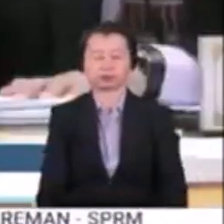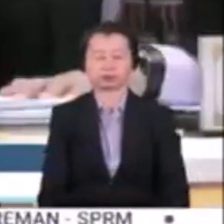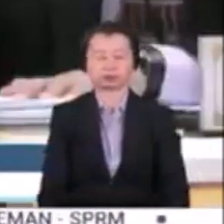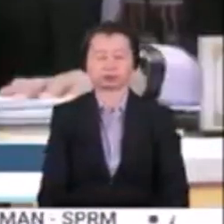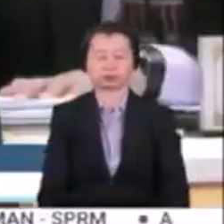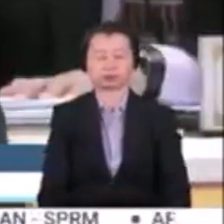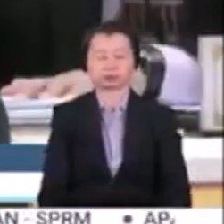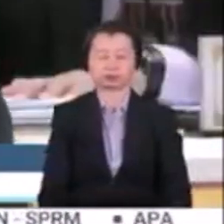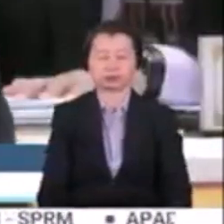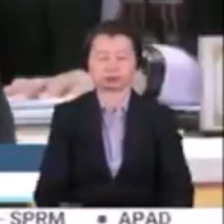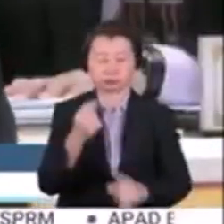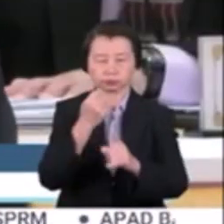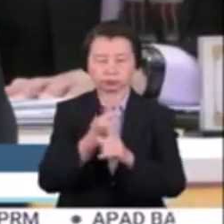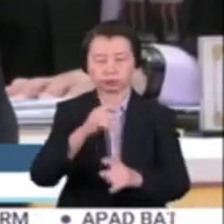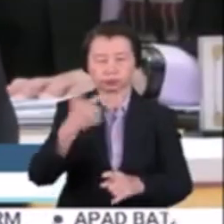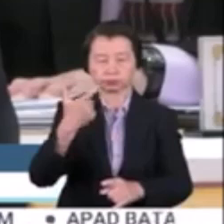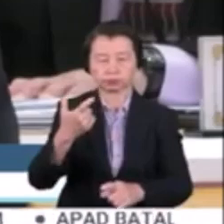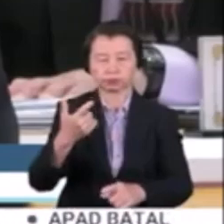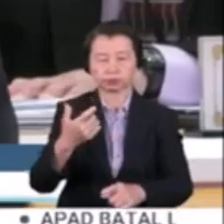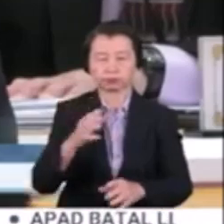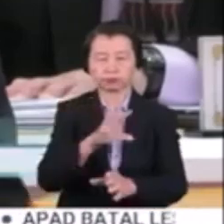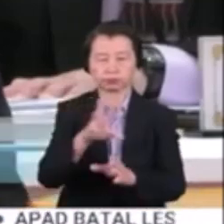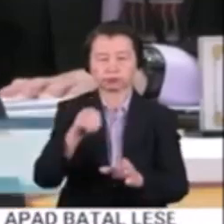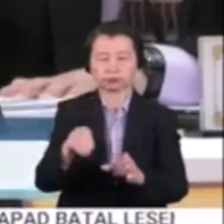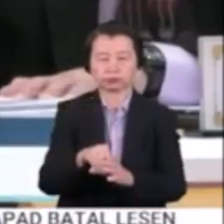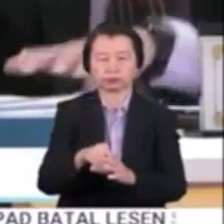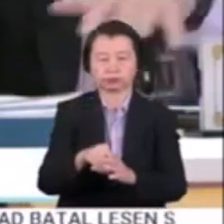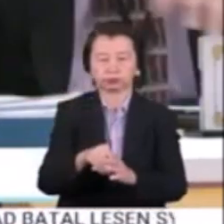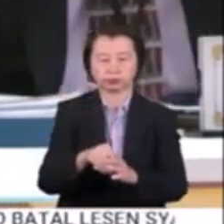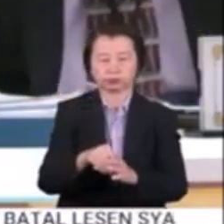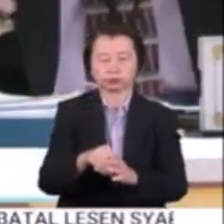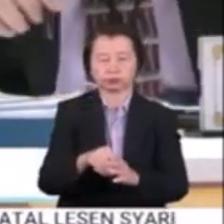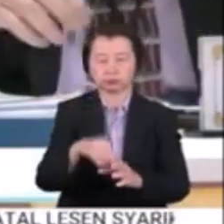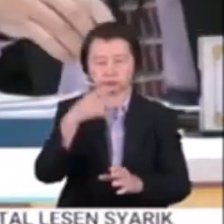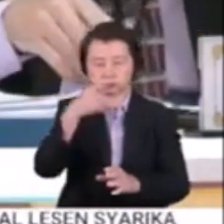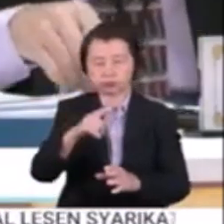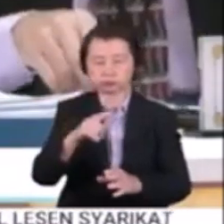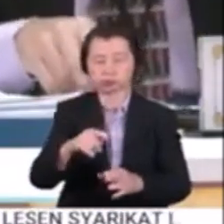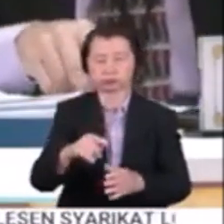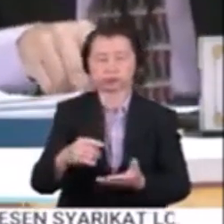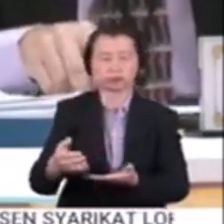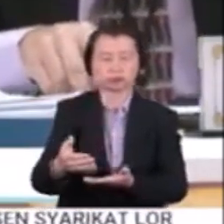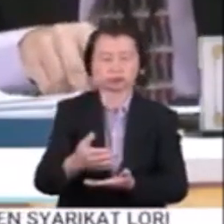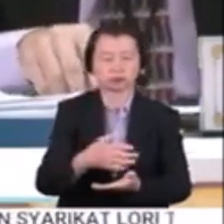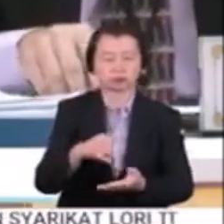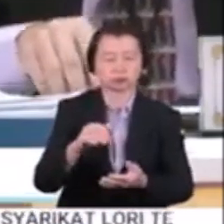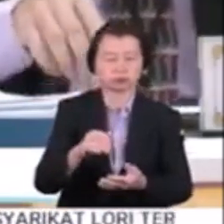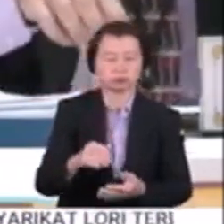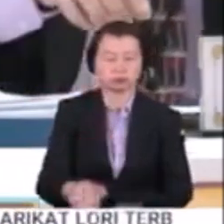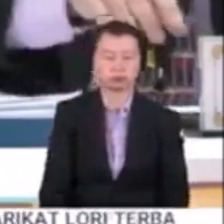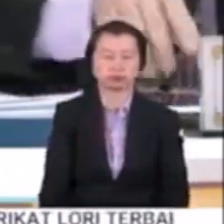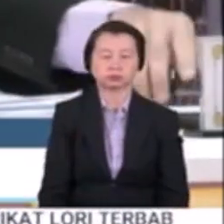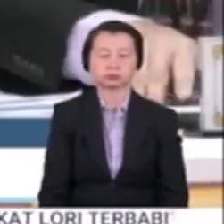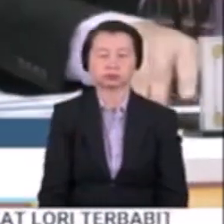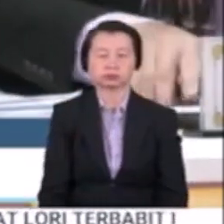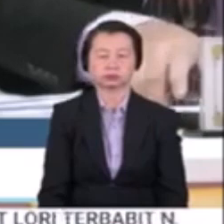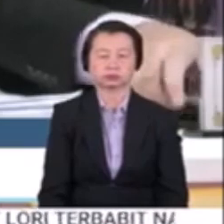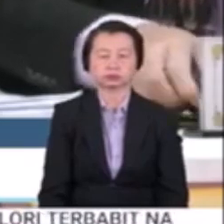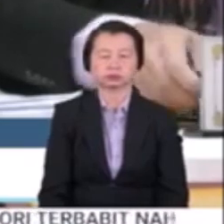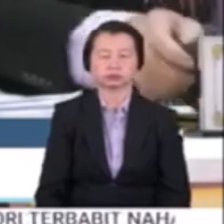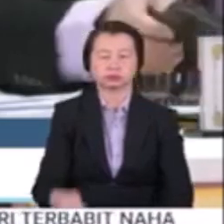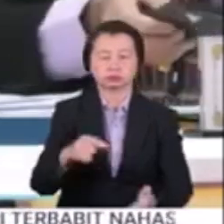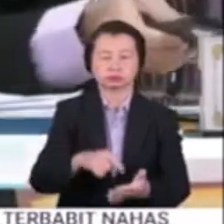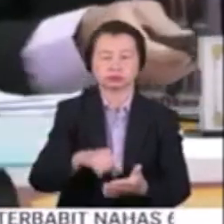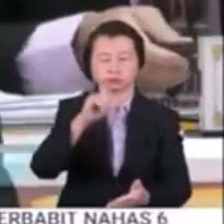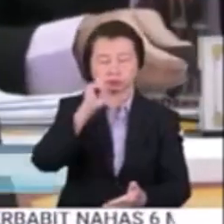Ada pendekatan lain yang diambil, termasuk mencadangkan prosedur kerja yang lebih cepat,